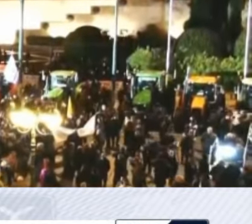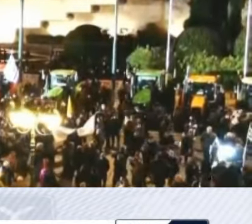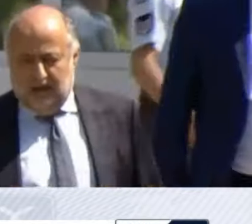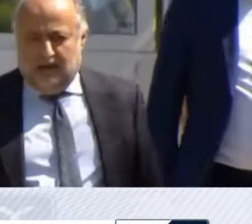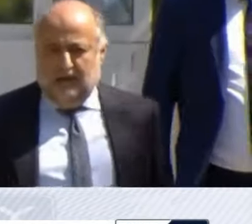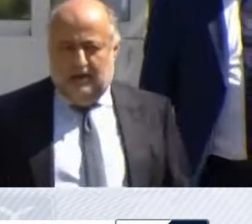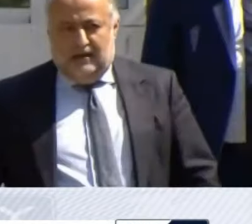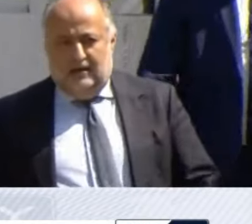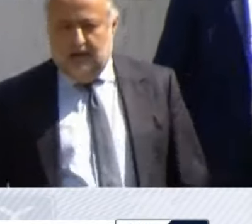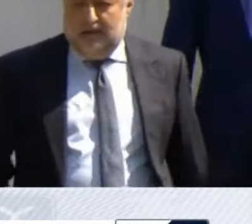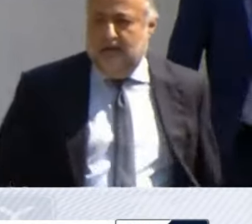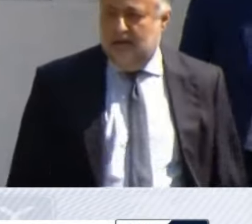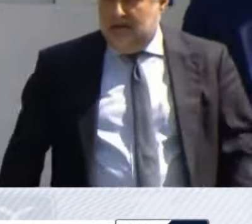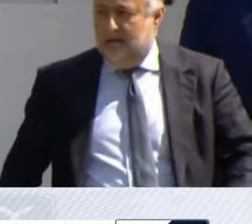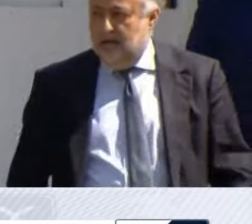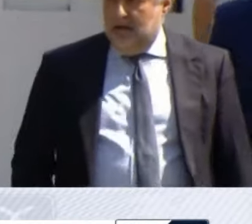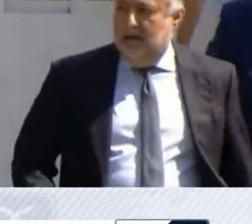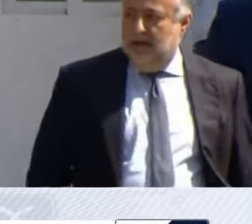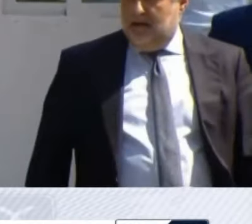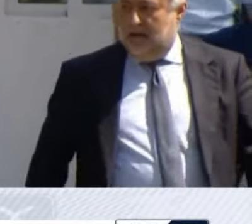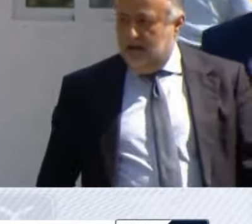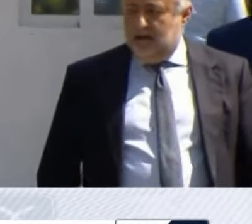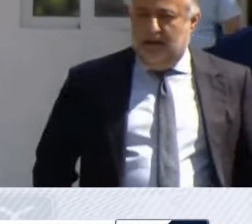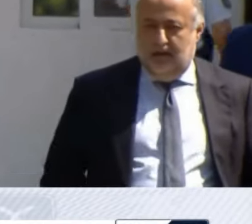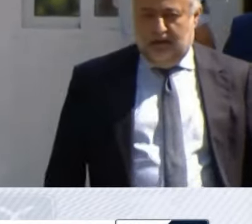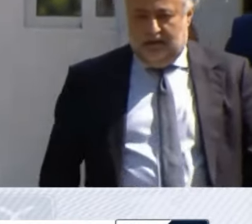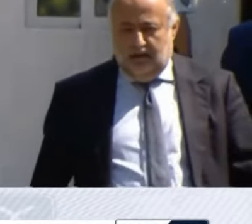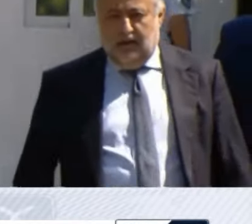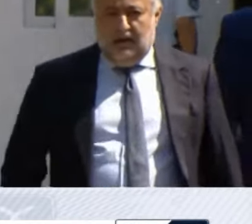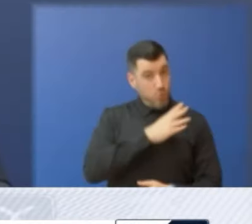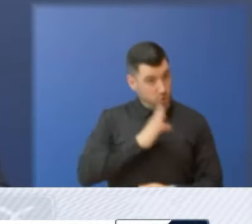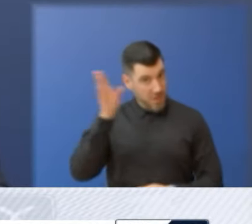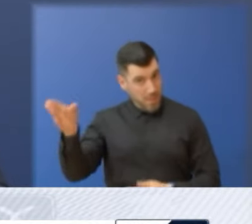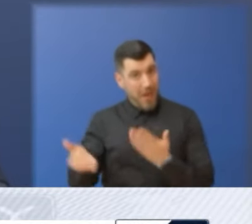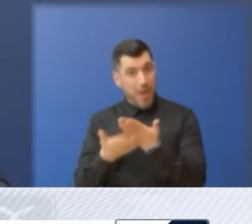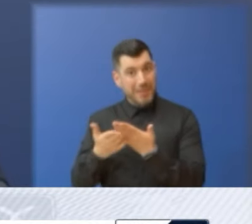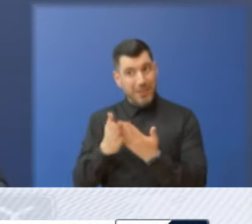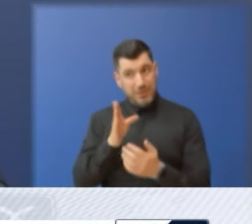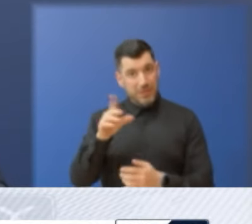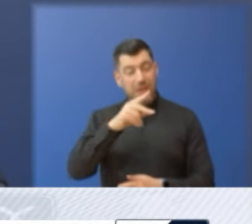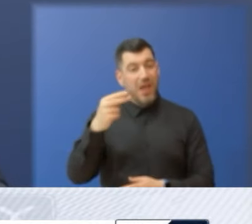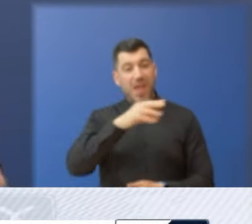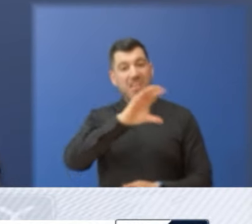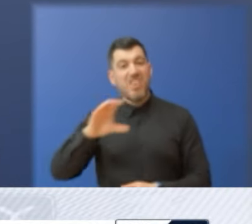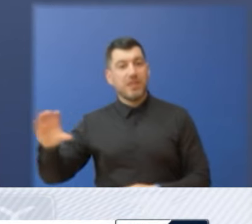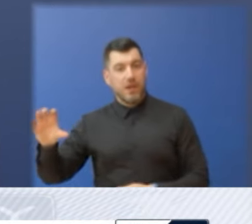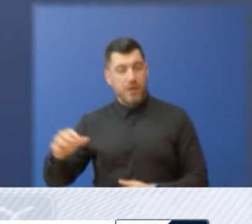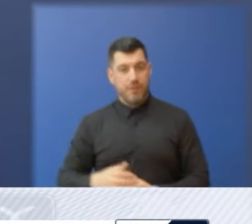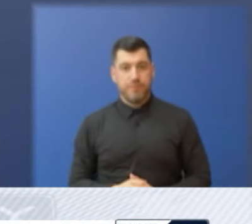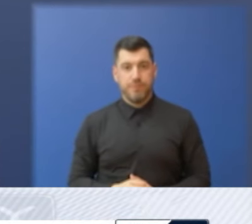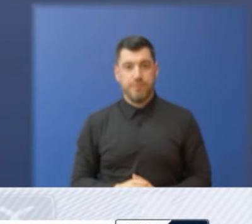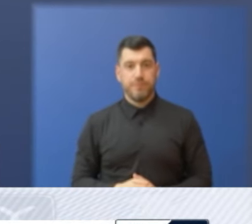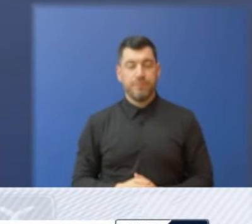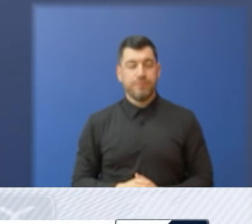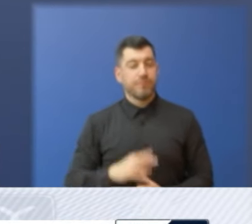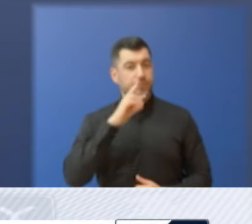κατανάλωσης του πετρελαίου. Εν αναμονή της συνάντησης με τον Κυριάκο Μητσοτάκη βρίσκονται οι αγρότες της Θεσσαλίας. Όπως δεσμεύτηκε ο Πρωθυπουργός μεταξύ άλλων αποφάσεων